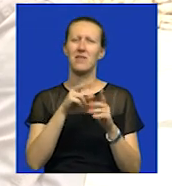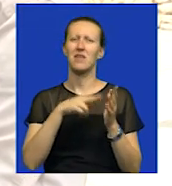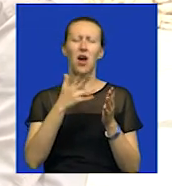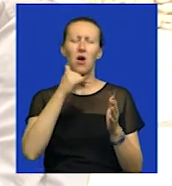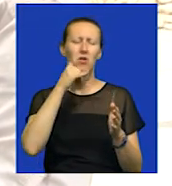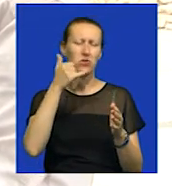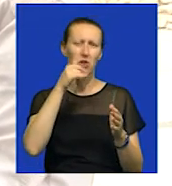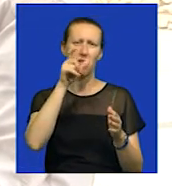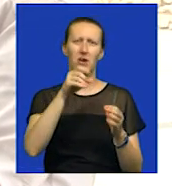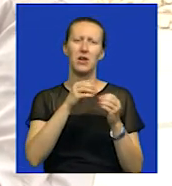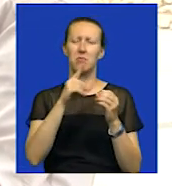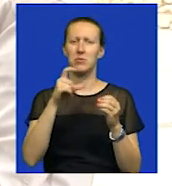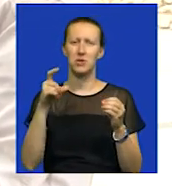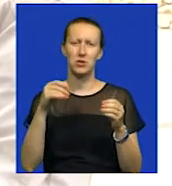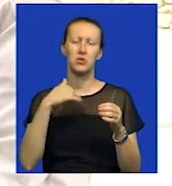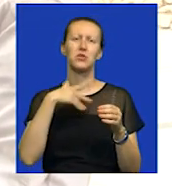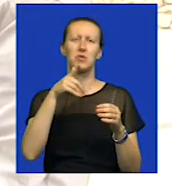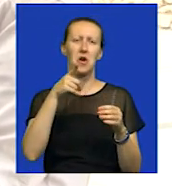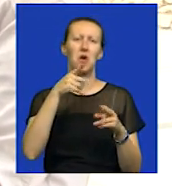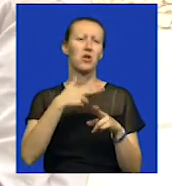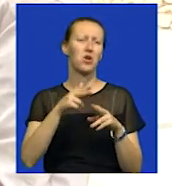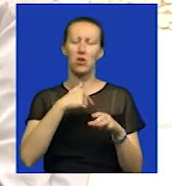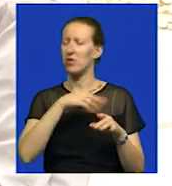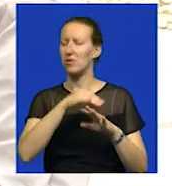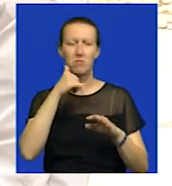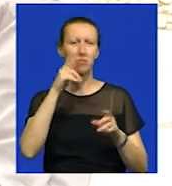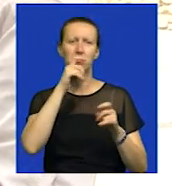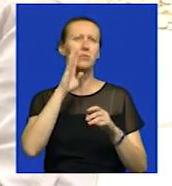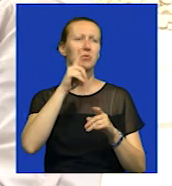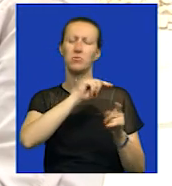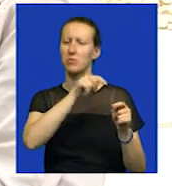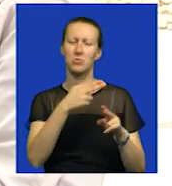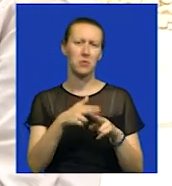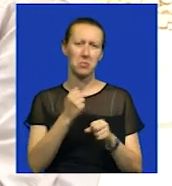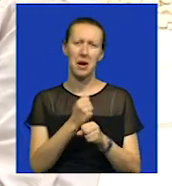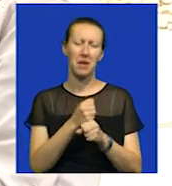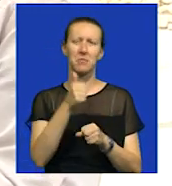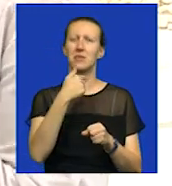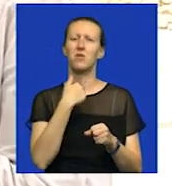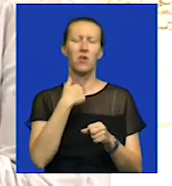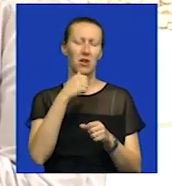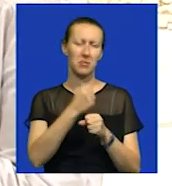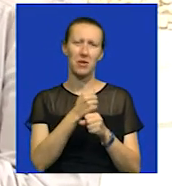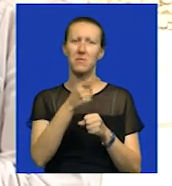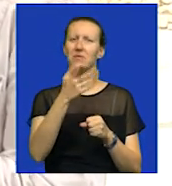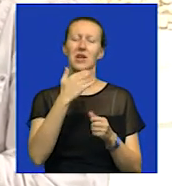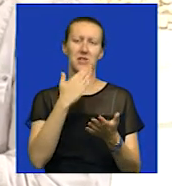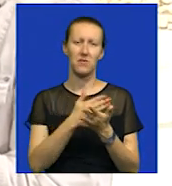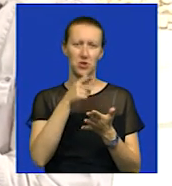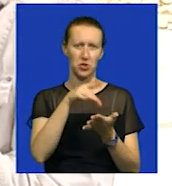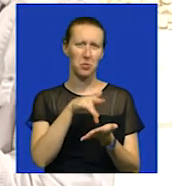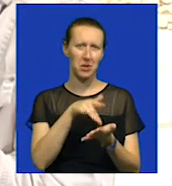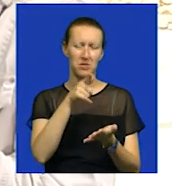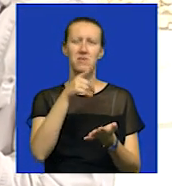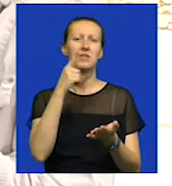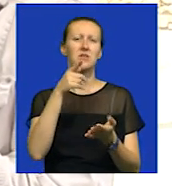zove? Bičića. Dobro. Nazovem, to on riješi meni. To on riješi. Sa općine Medulin. Aha. On meni prvoklasan. Dobro, vi kad ste već na toj